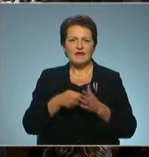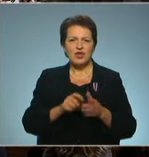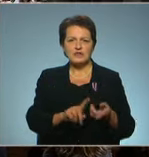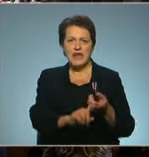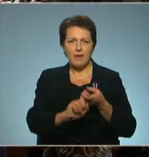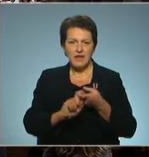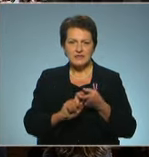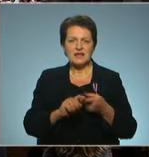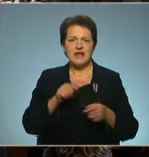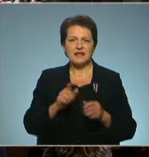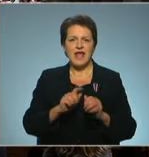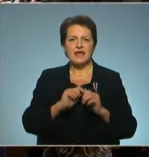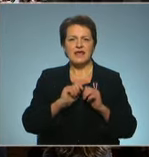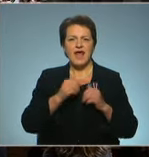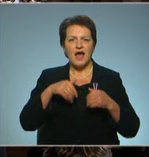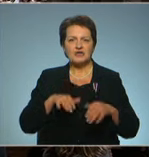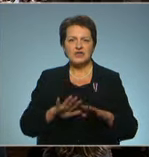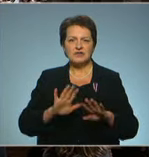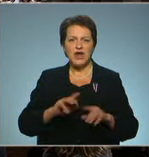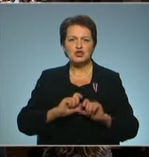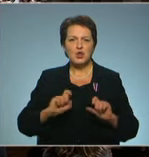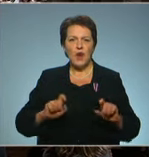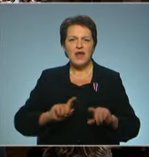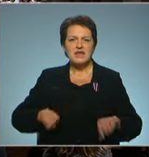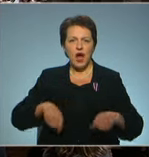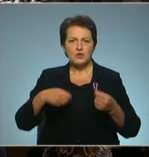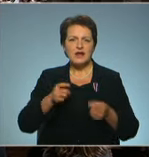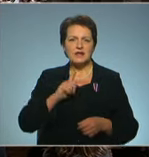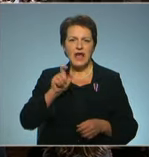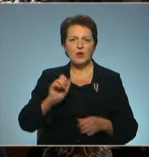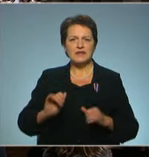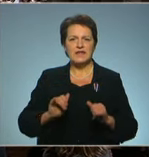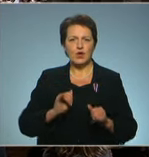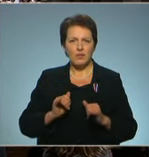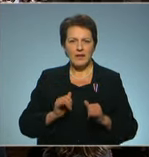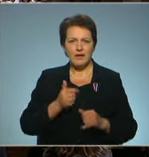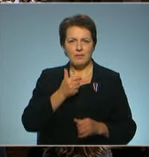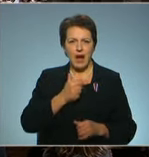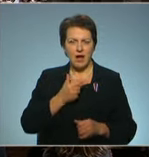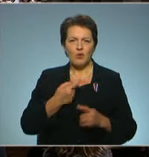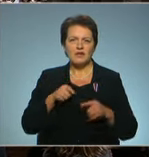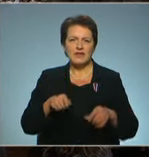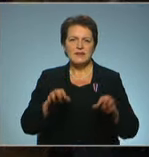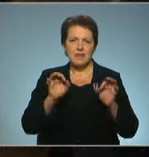jāpiesaista, te jāizšķiras vai skolās audzināt jaunatni tikumībā, un tas patiesi nav